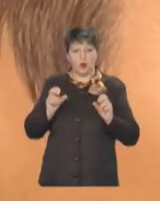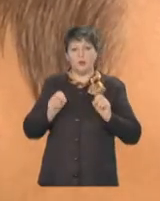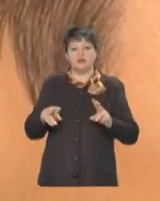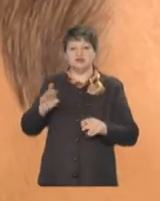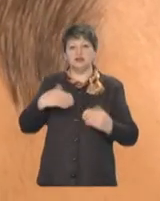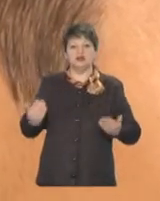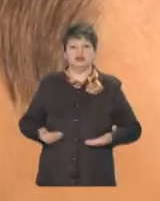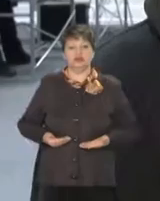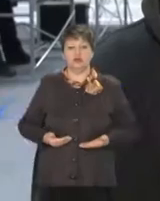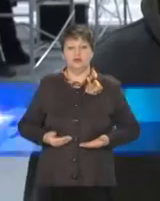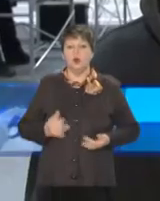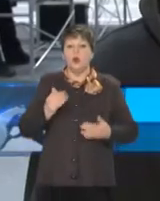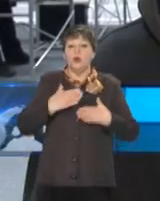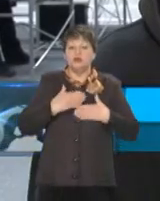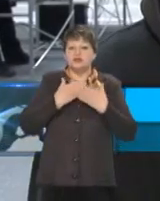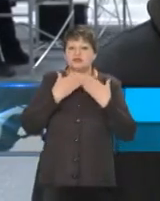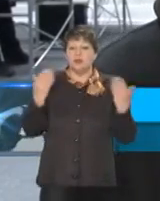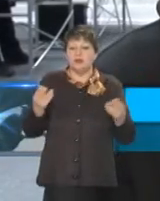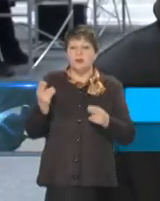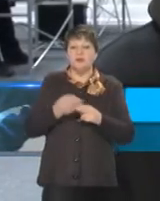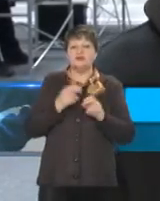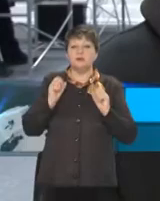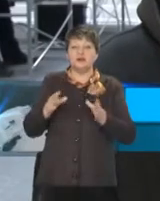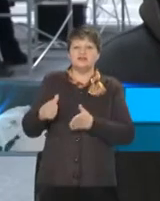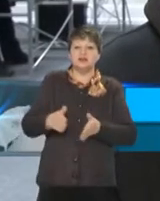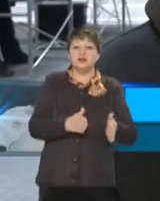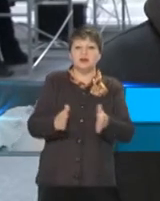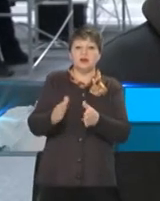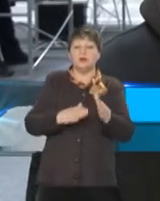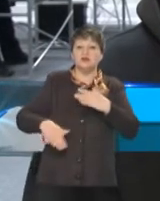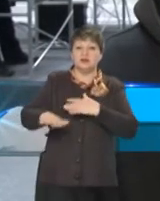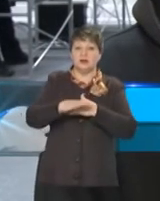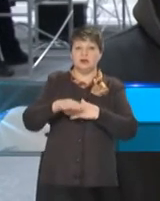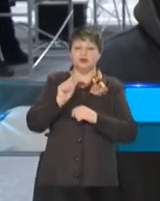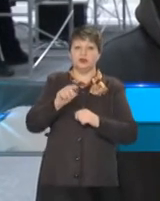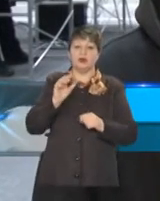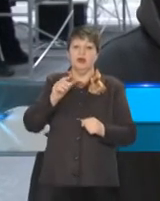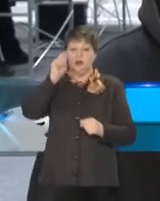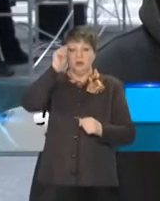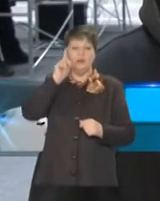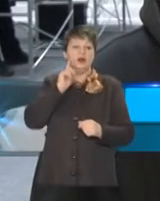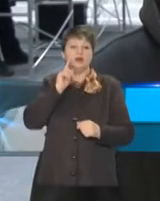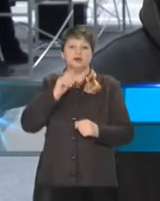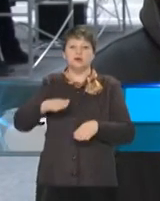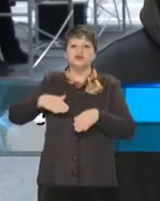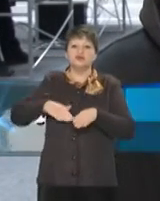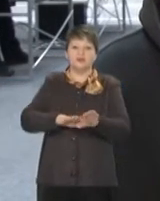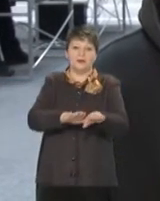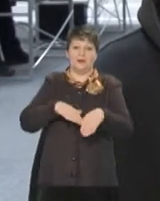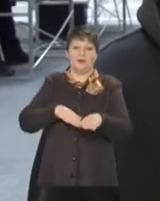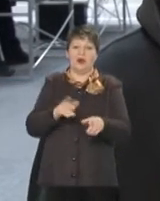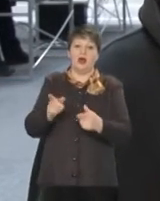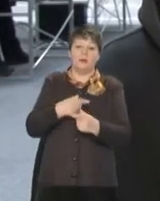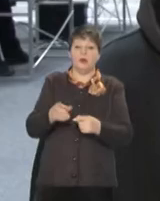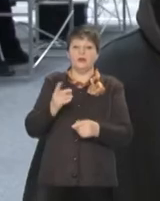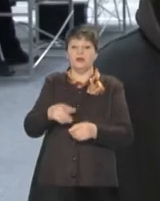загрожує їхньому життю. У нас немає таких безпечних територій, щоб можна було кататися на скейтах. В основному ми буває або катаємося або